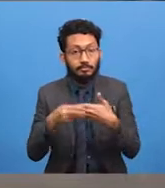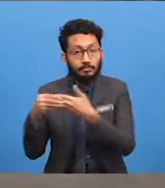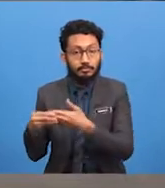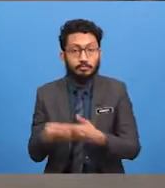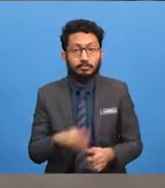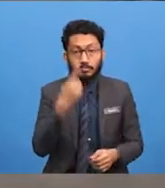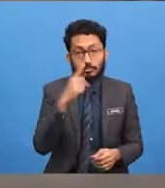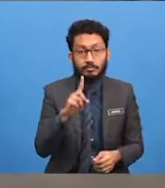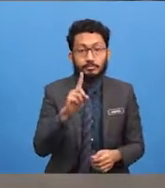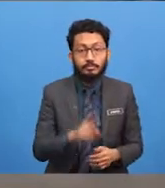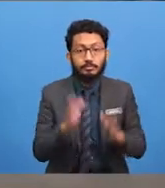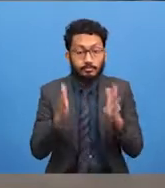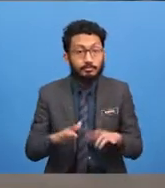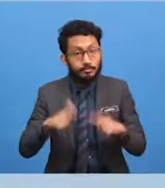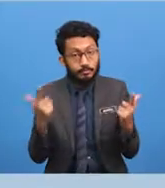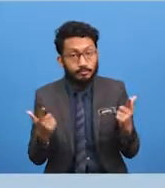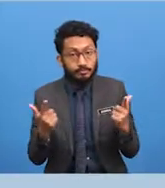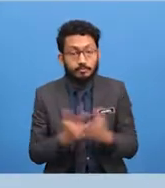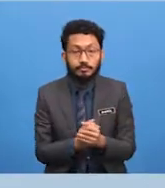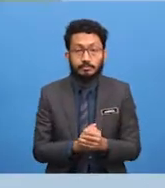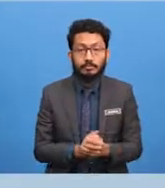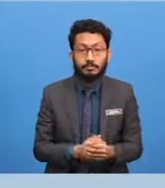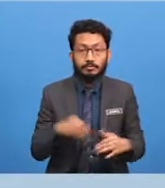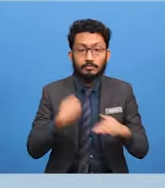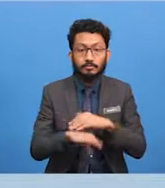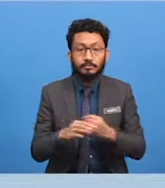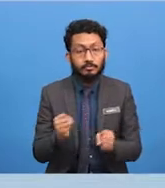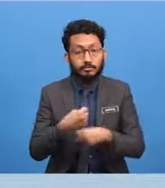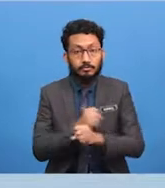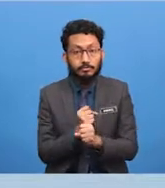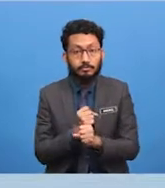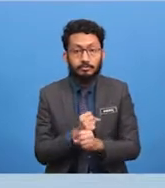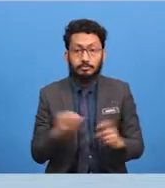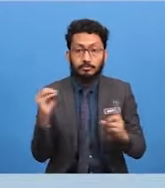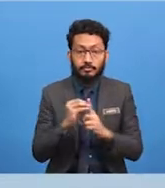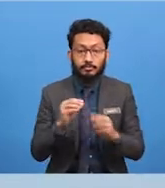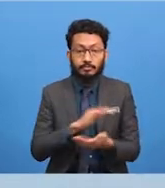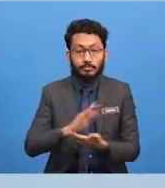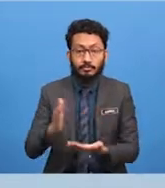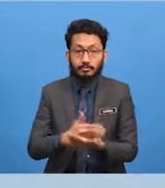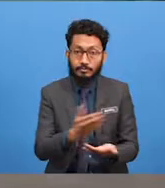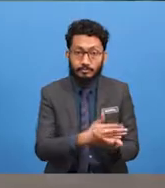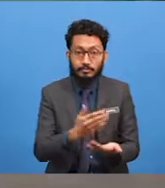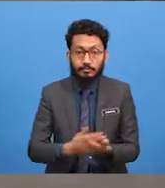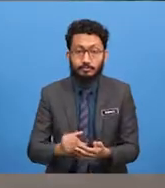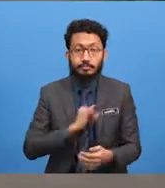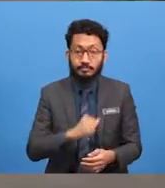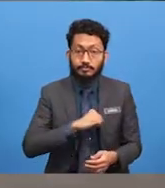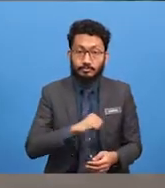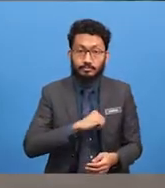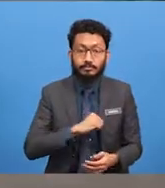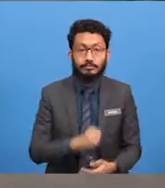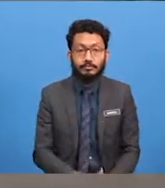pertengahan dan pihak pengurusan bawahan dalam membentuk objektif bahagian dan unit masing-masing.